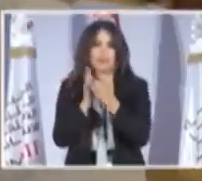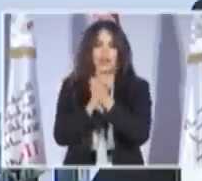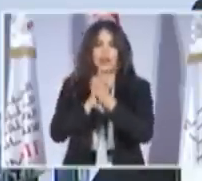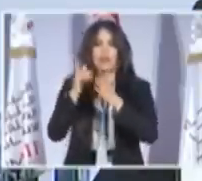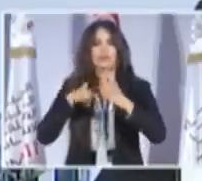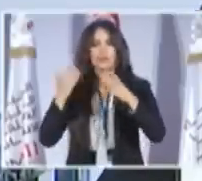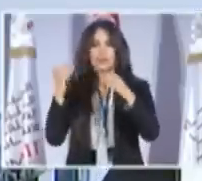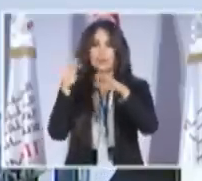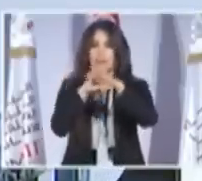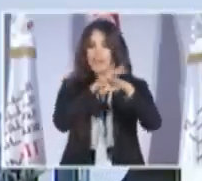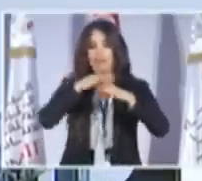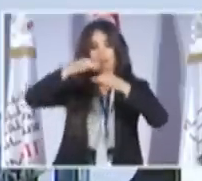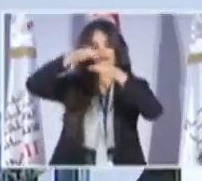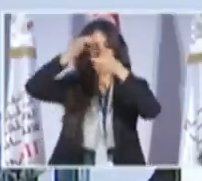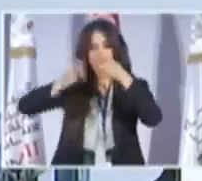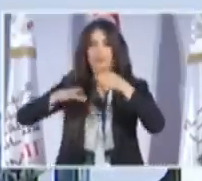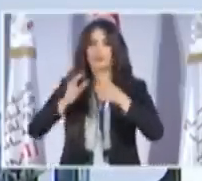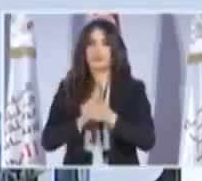ولن اغيرها